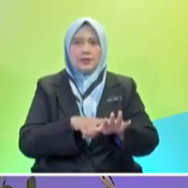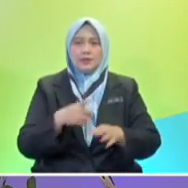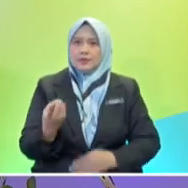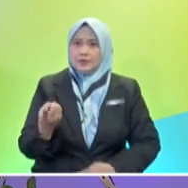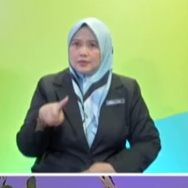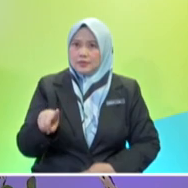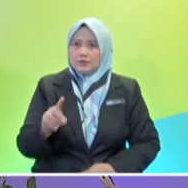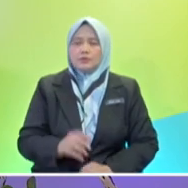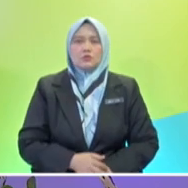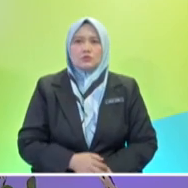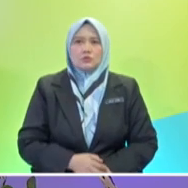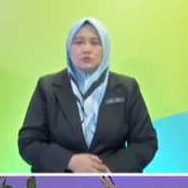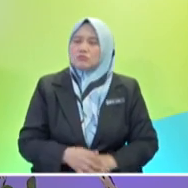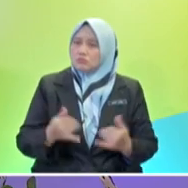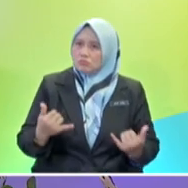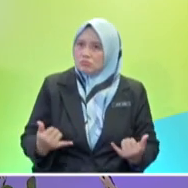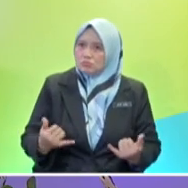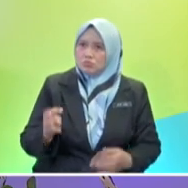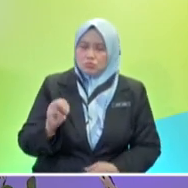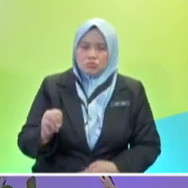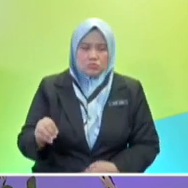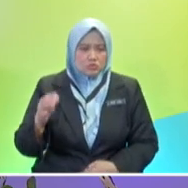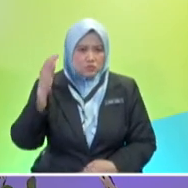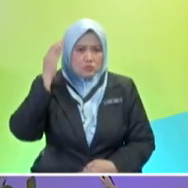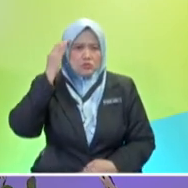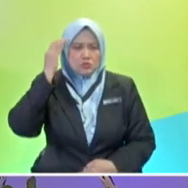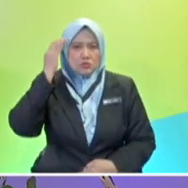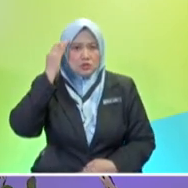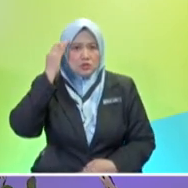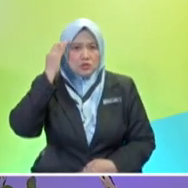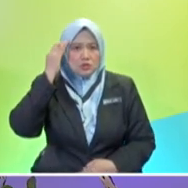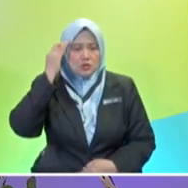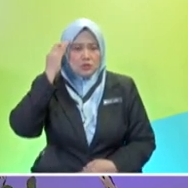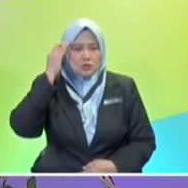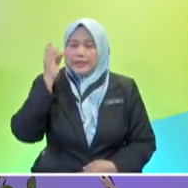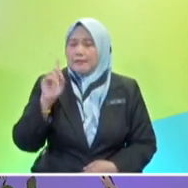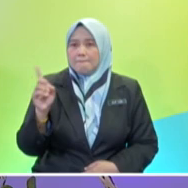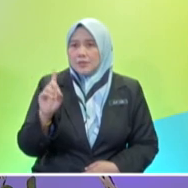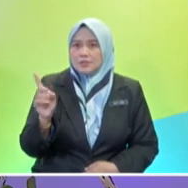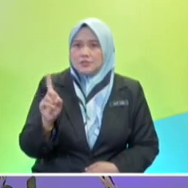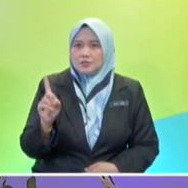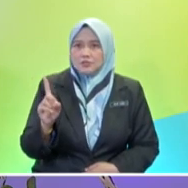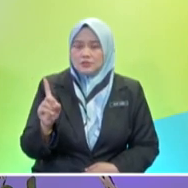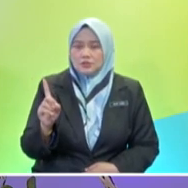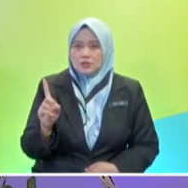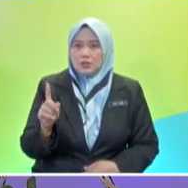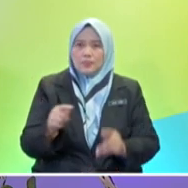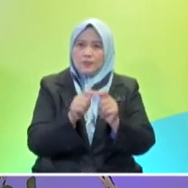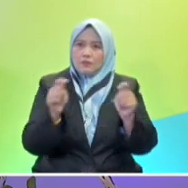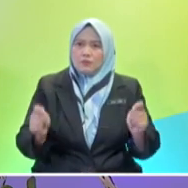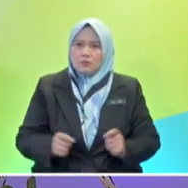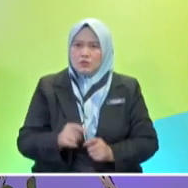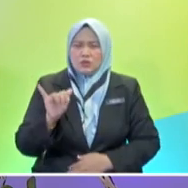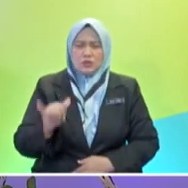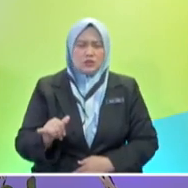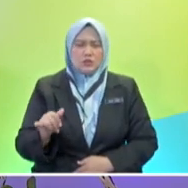dengan murid-murid, nak mencungkil. Adakah murid-murid tahu di manakah tempat-tempat yang, ya,